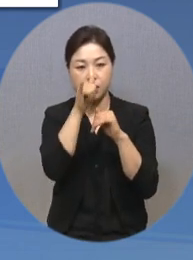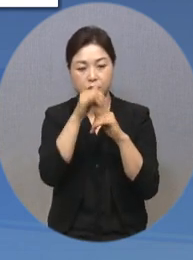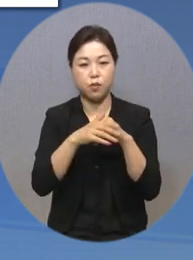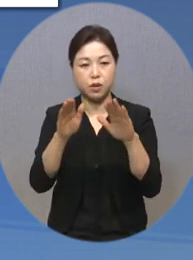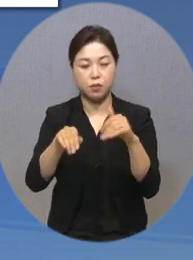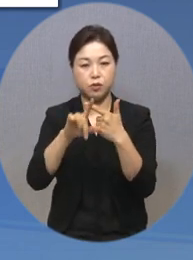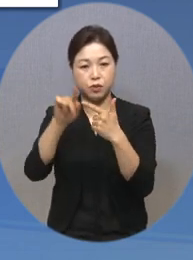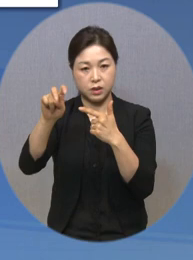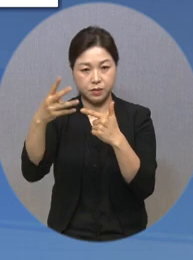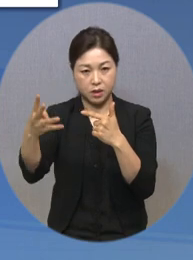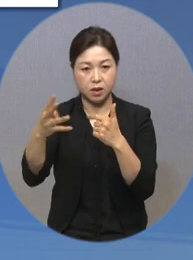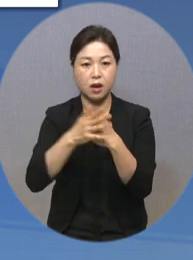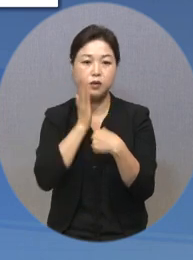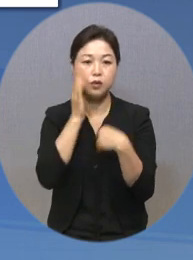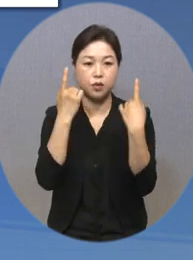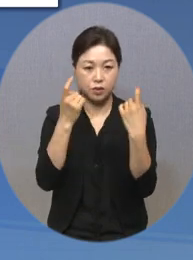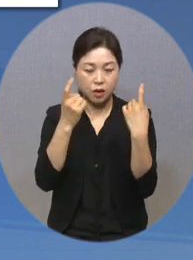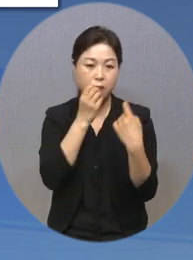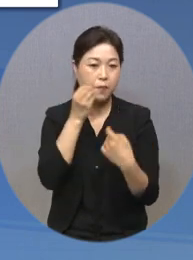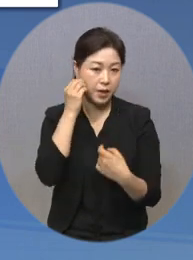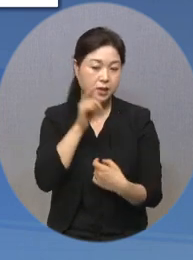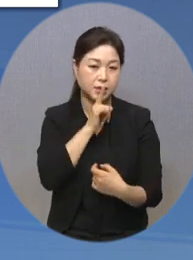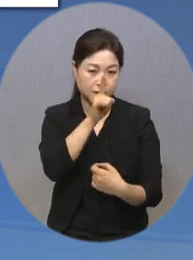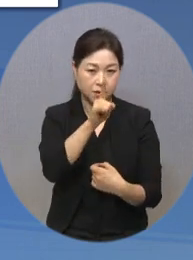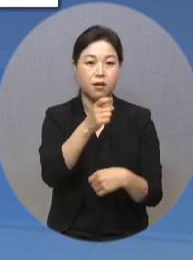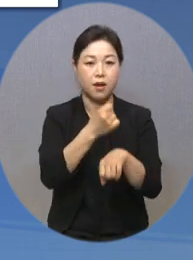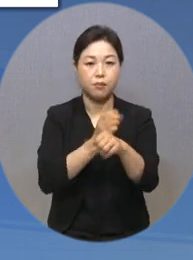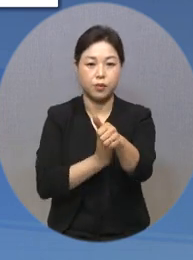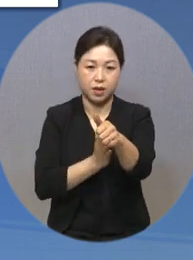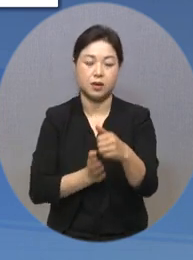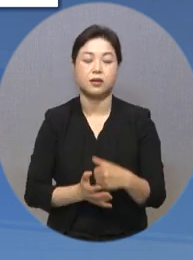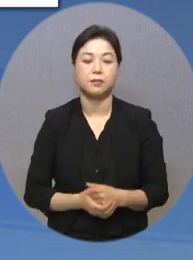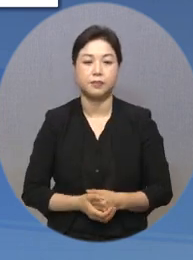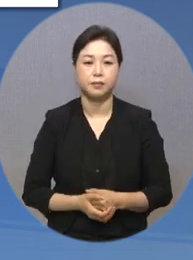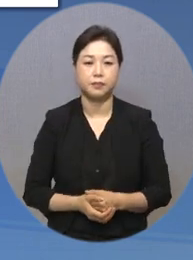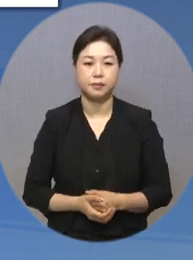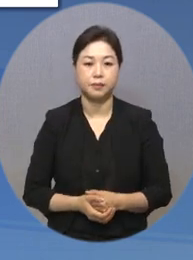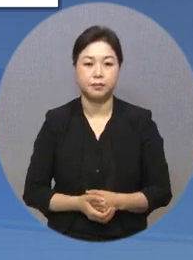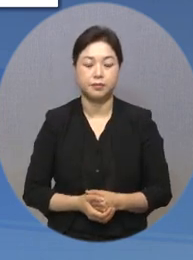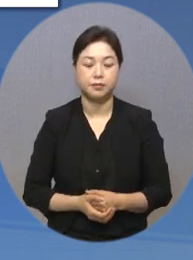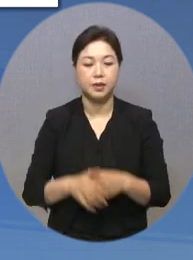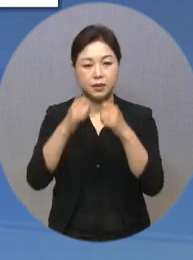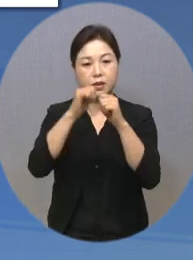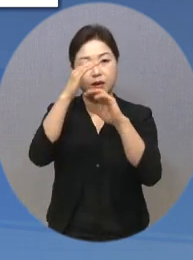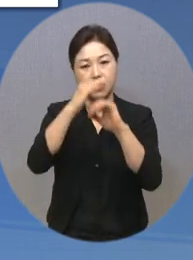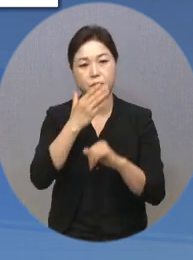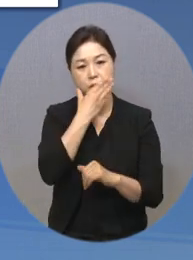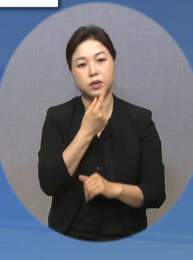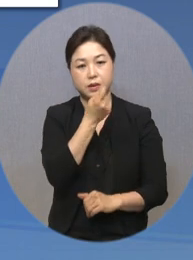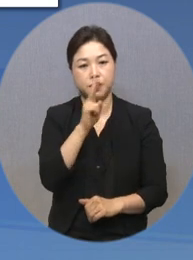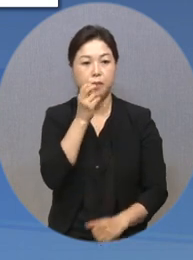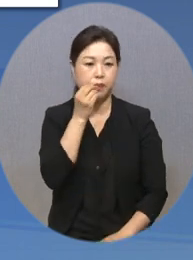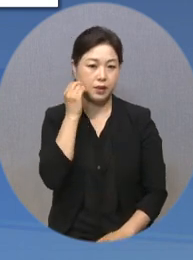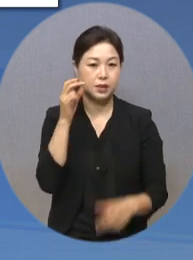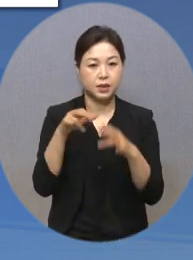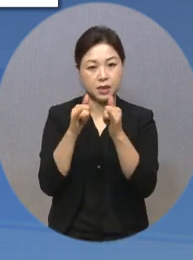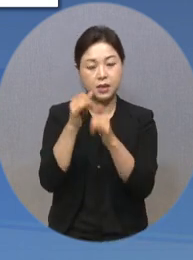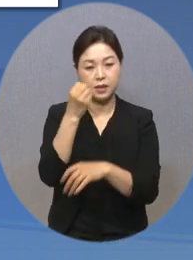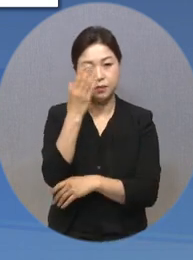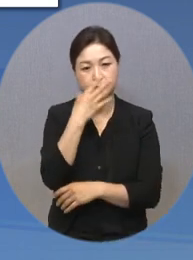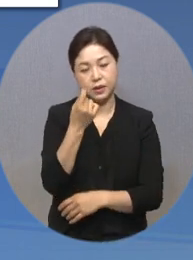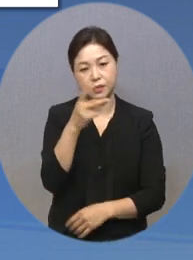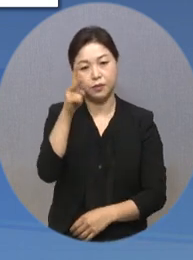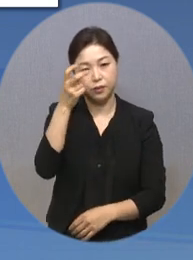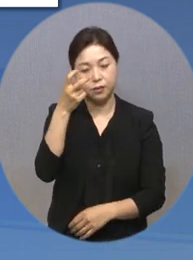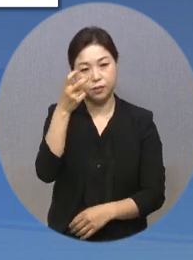24일까지 초록여행 누리집에서 접수하면 됩니다. 이 밖에 자세한 사항은 웰피어 뉴스 홈페이지와 장애인신문,